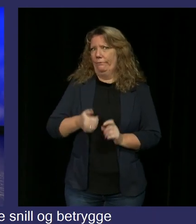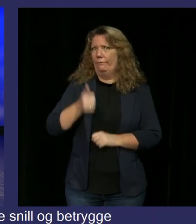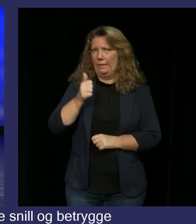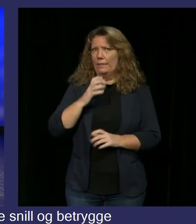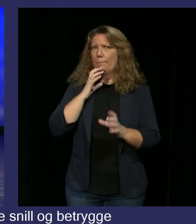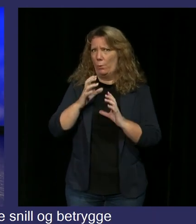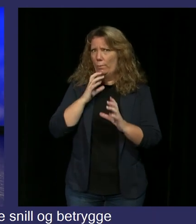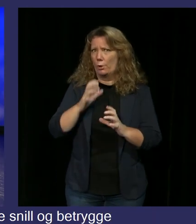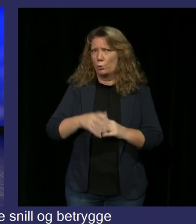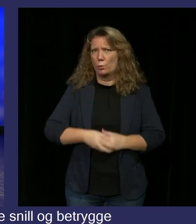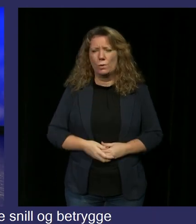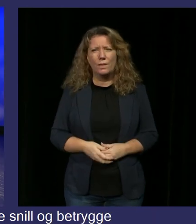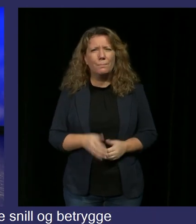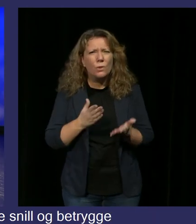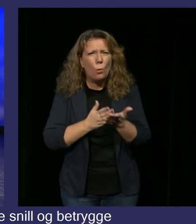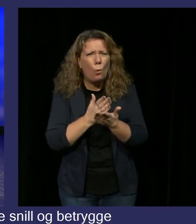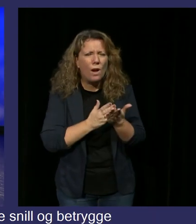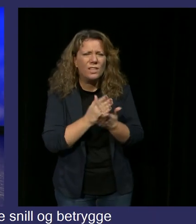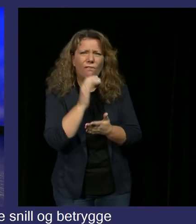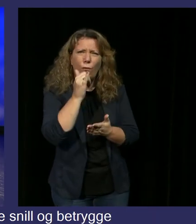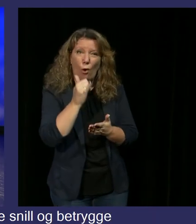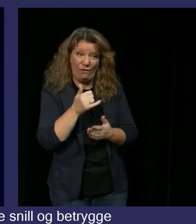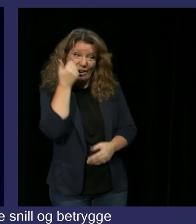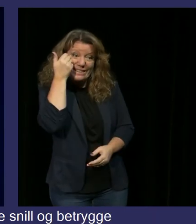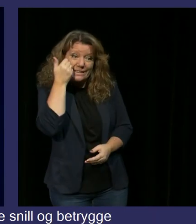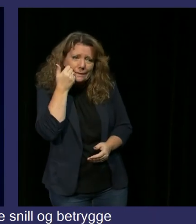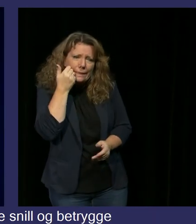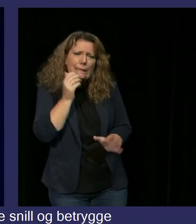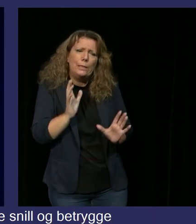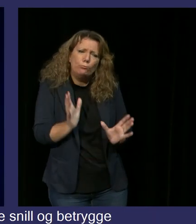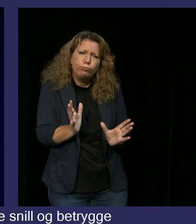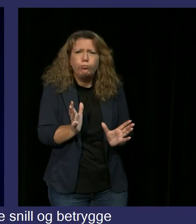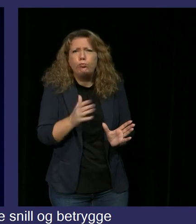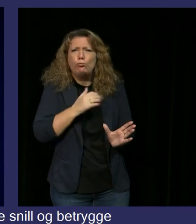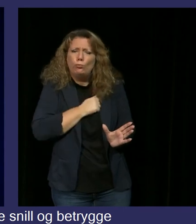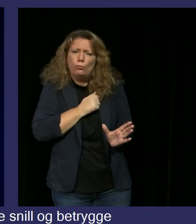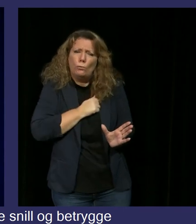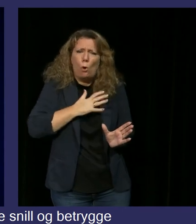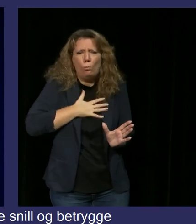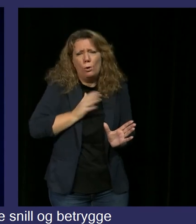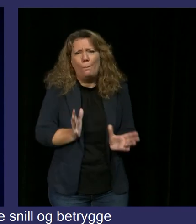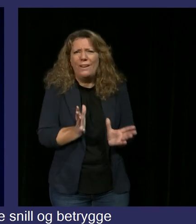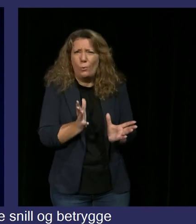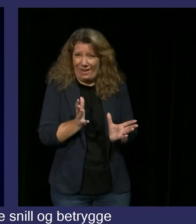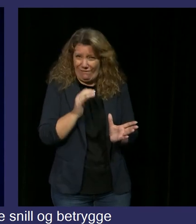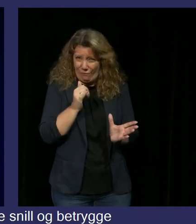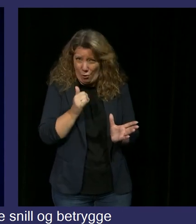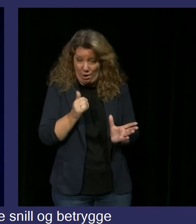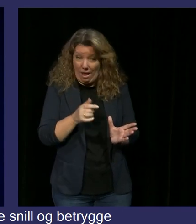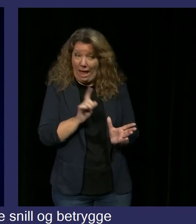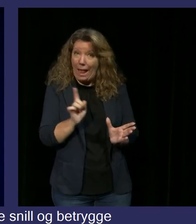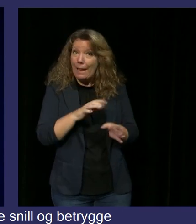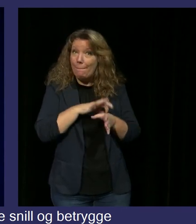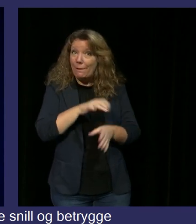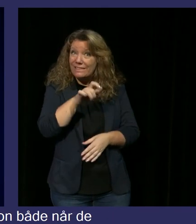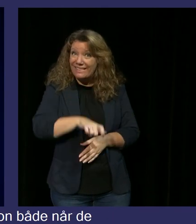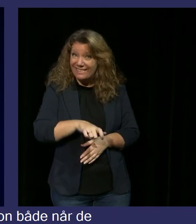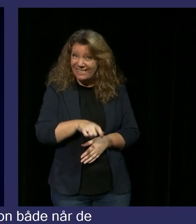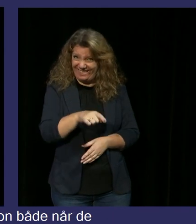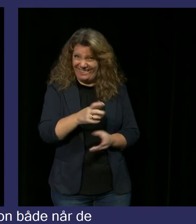hva årsaken? Det bare for å være snill, og for å betrygge og berolige, eller har det, altså, trenger pasienten epikrisen strengt